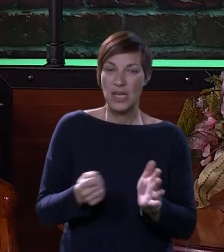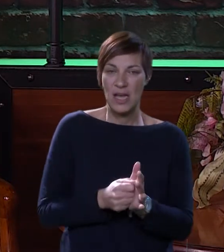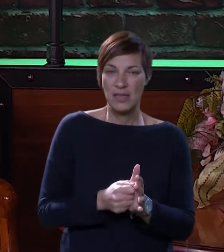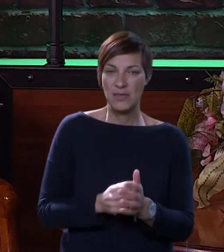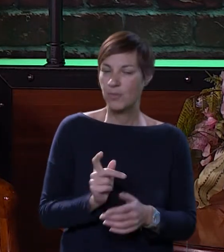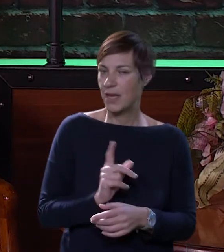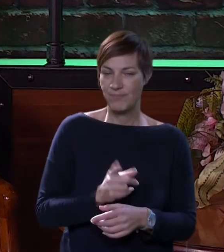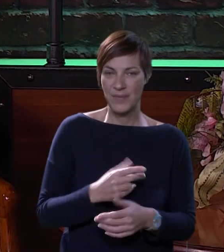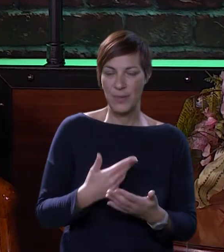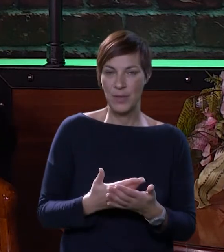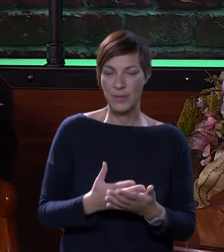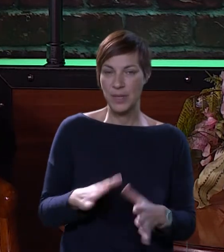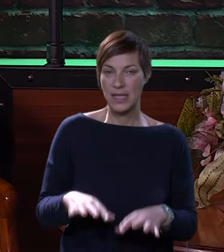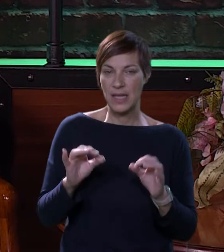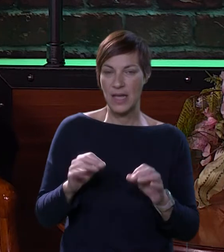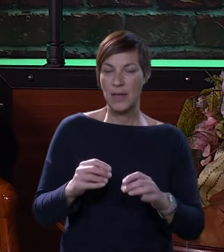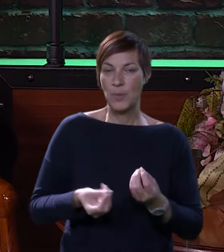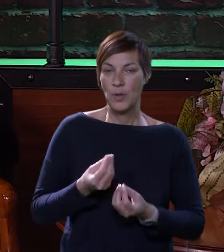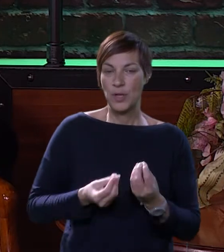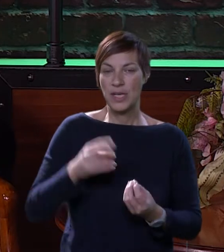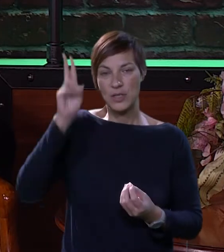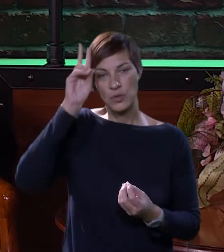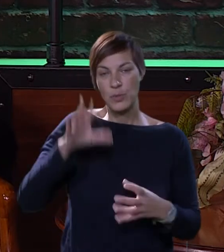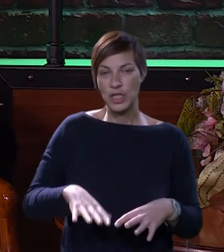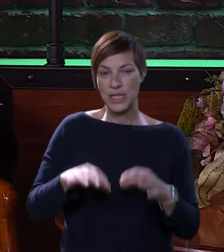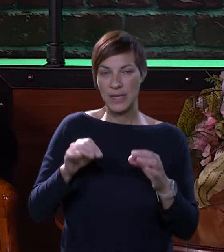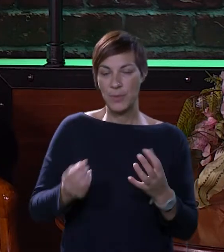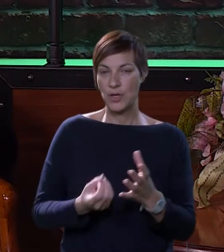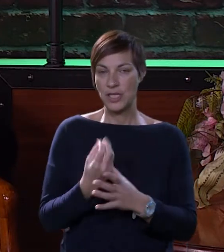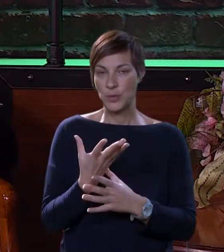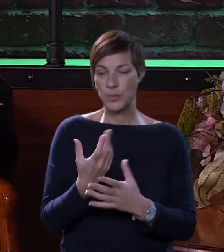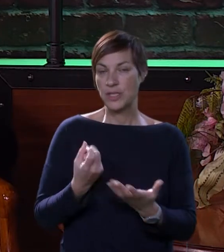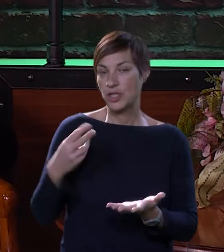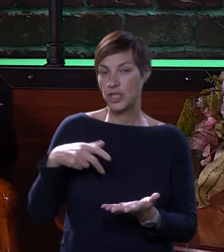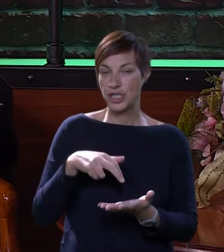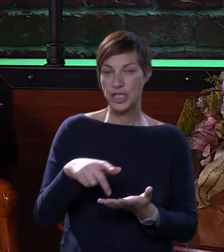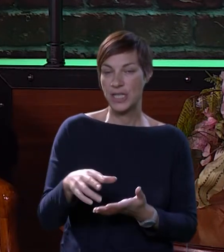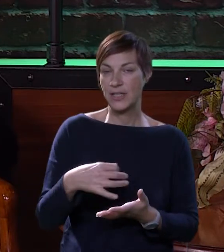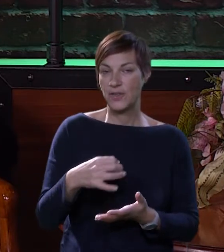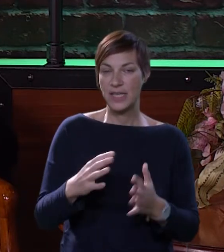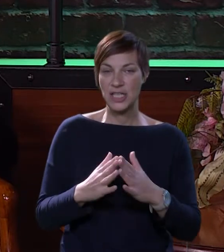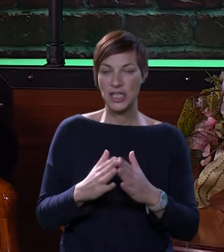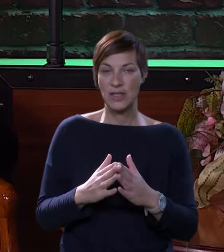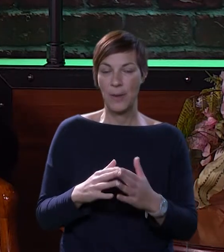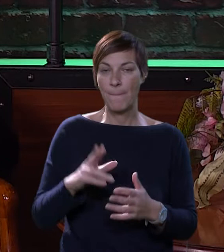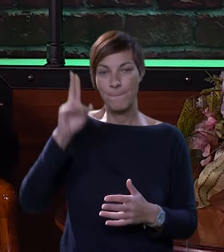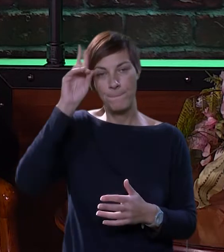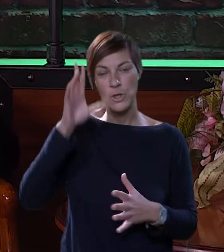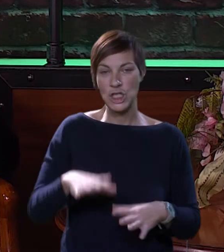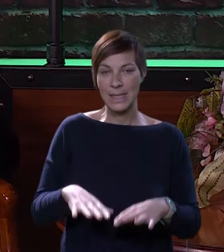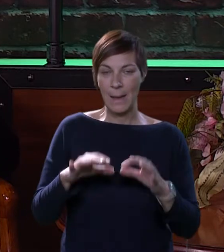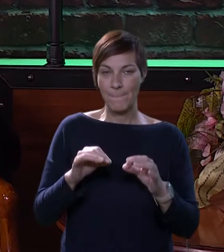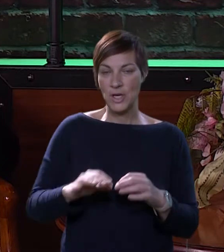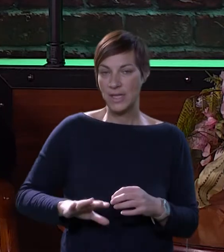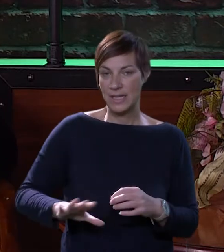i najskuplje, ne mora biti. Vi najbolju igračku možete pronaći u prirodi dok šetate od vrtića do kuće, vi možete to